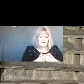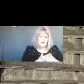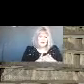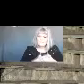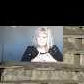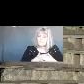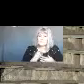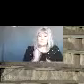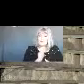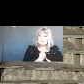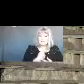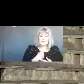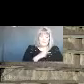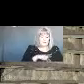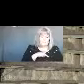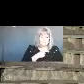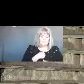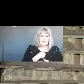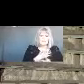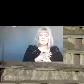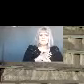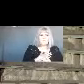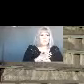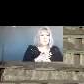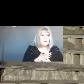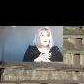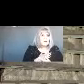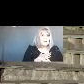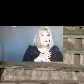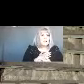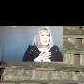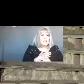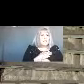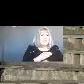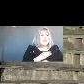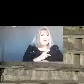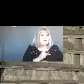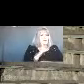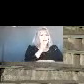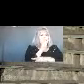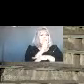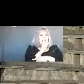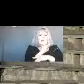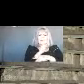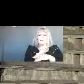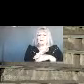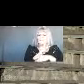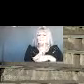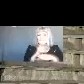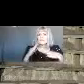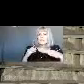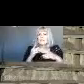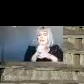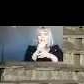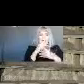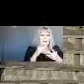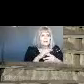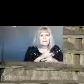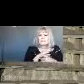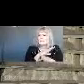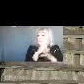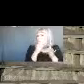As ek dink aan ons as kerk, en dan bedoel ek in die Hebreë, aan die rassisme,